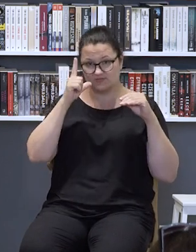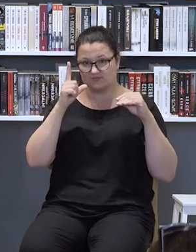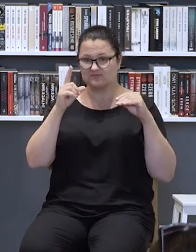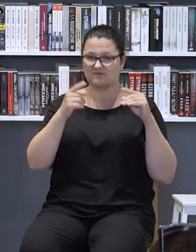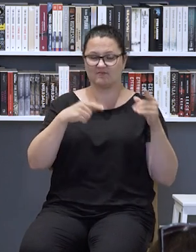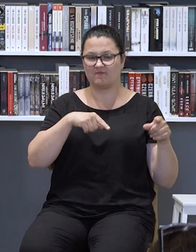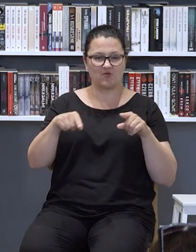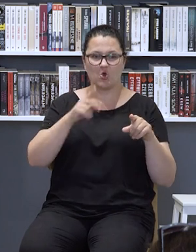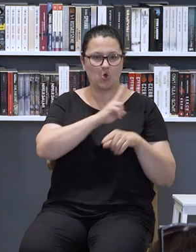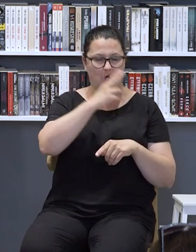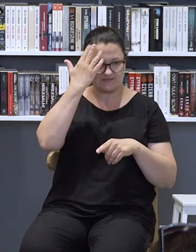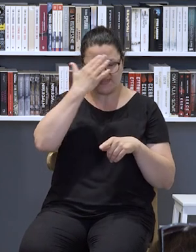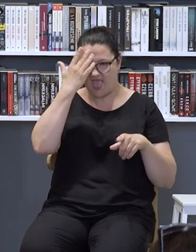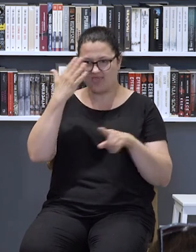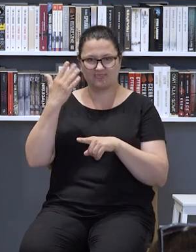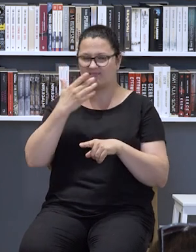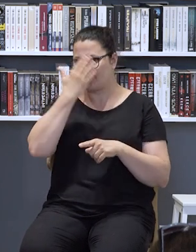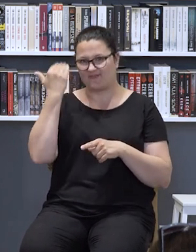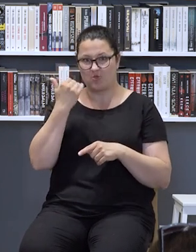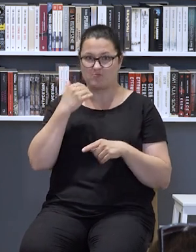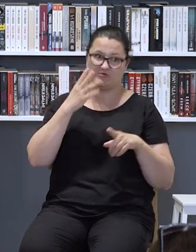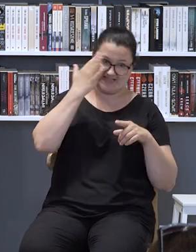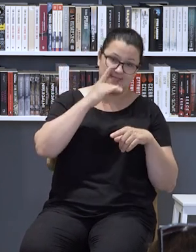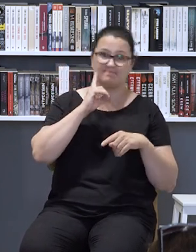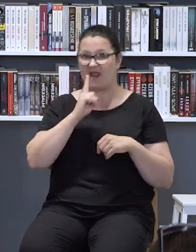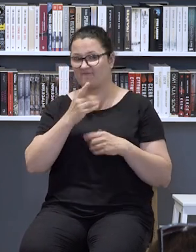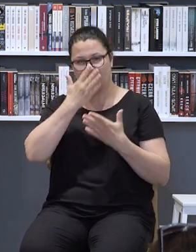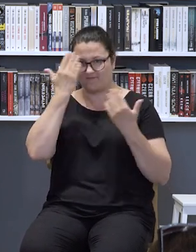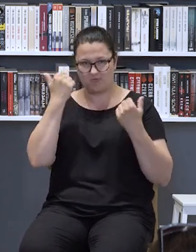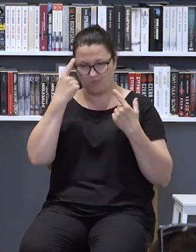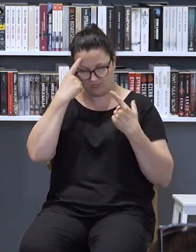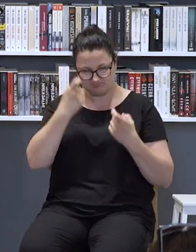śni. Czy się w ogóle śni.